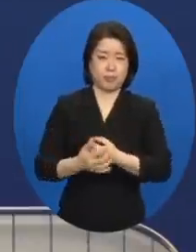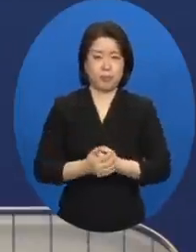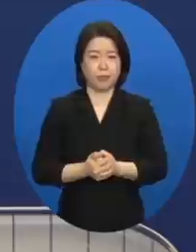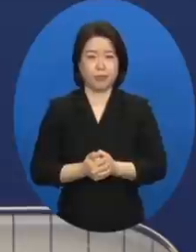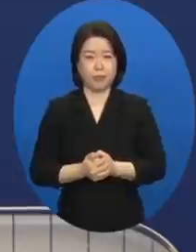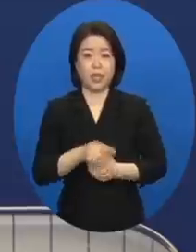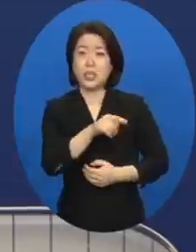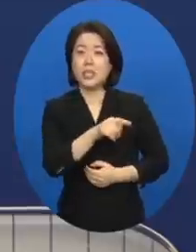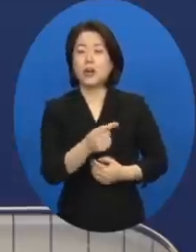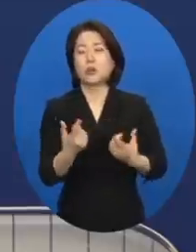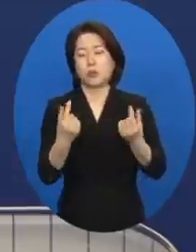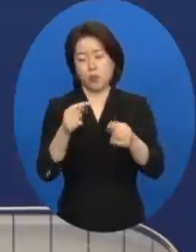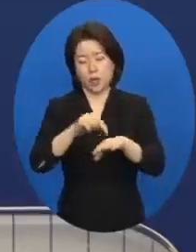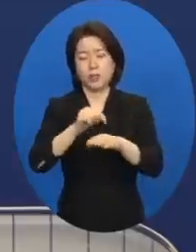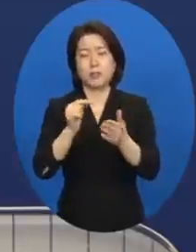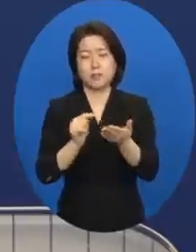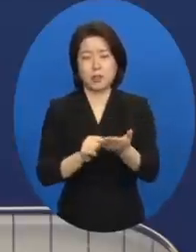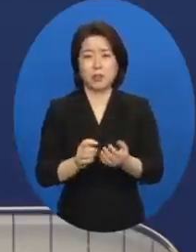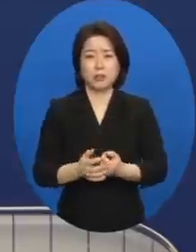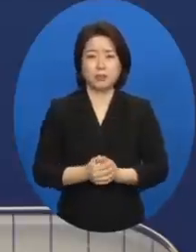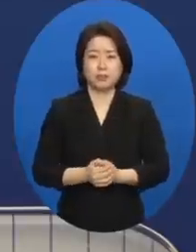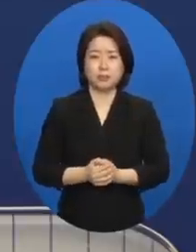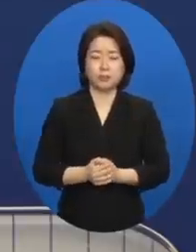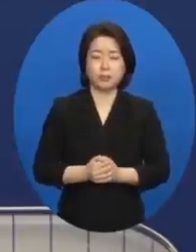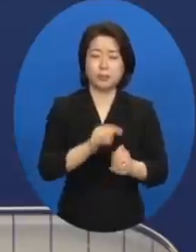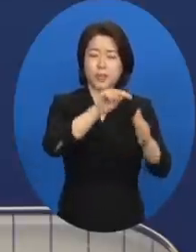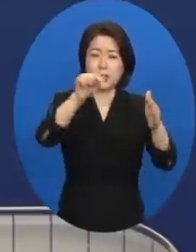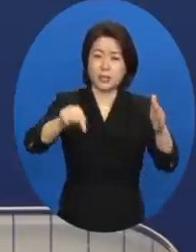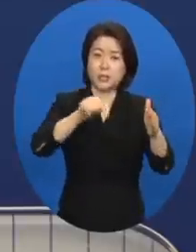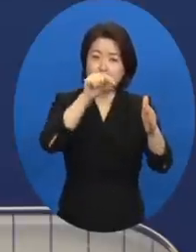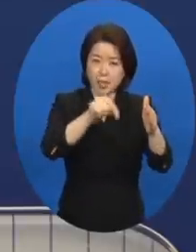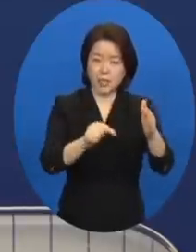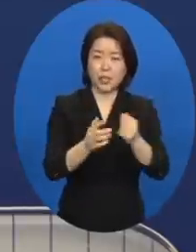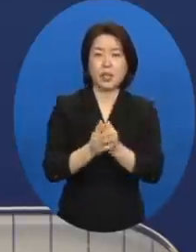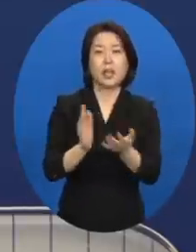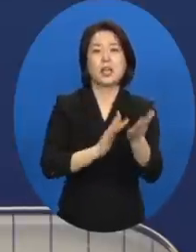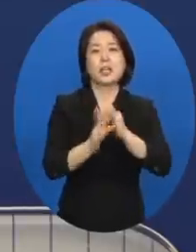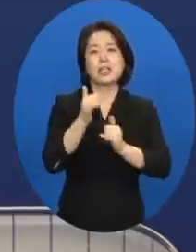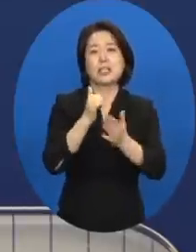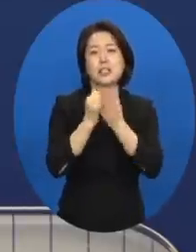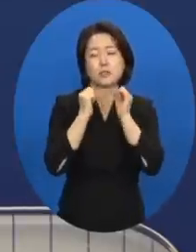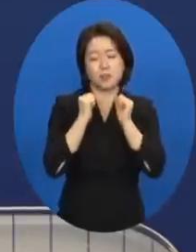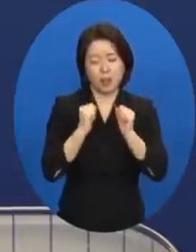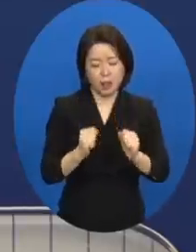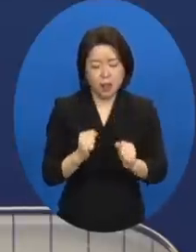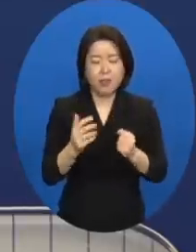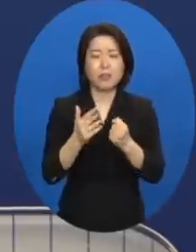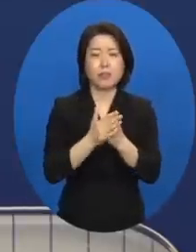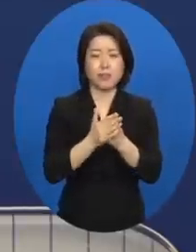그랬을 것 같아요. 그 안에 예수님이 있었기 때문에